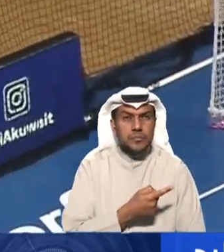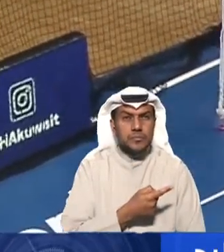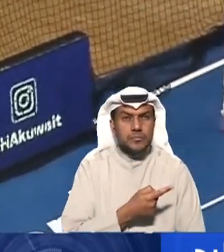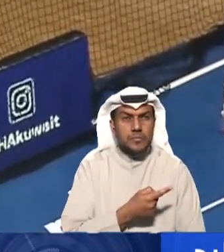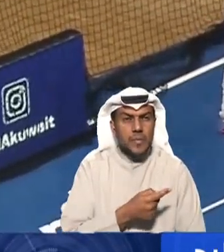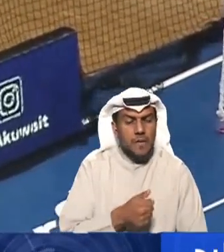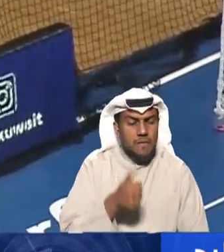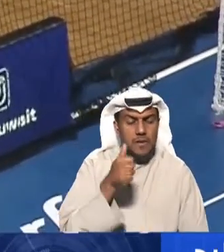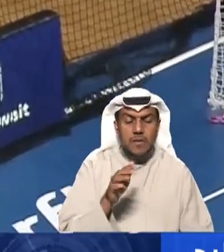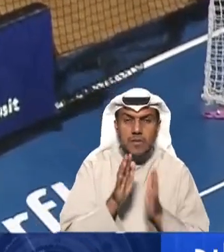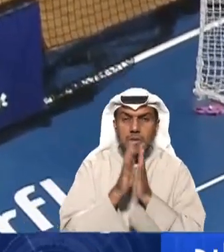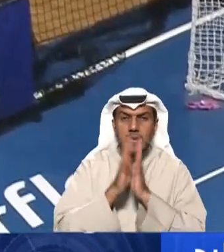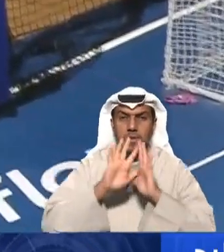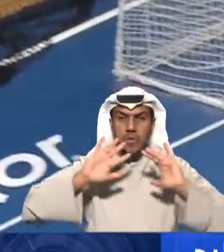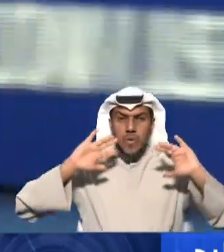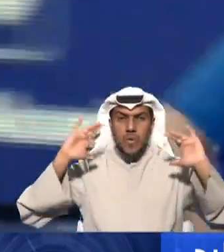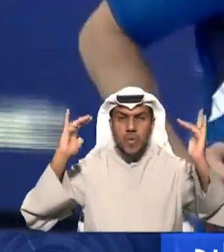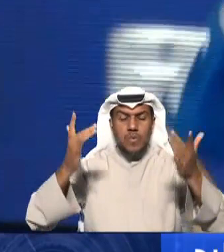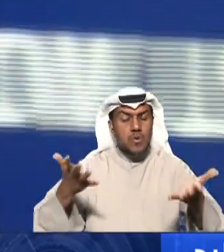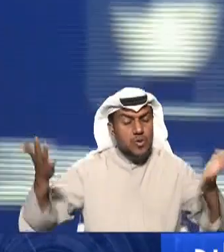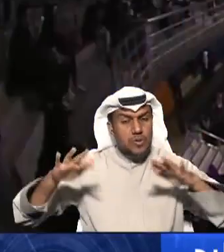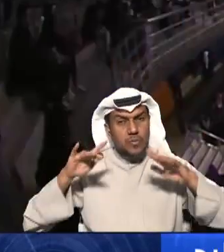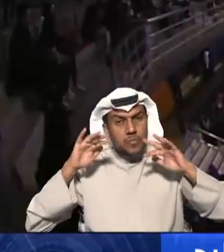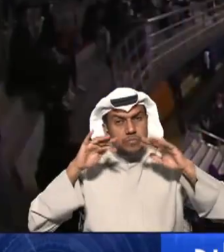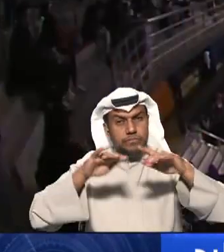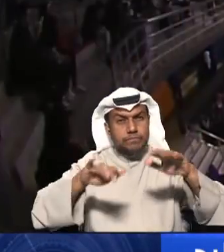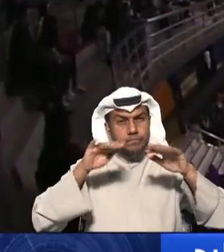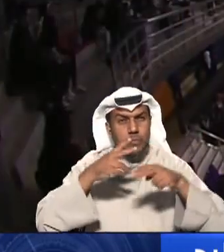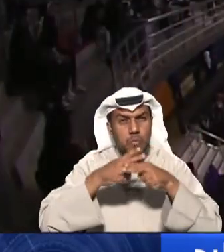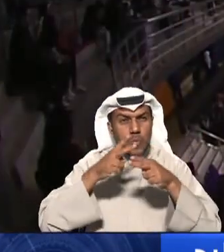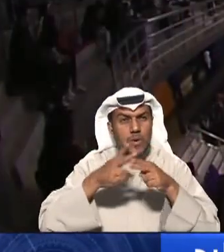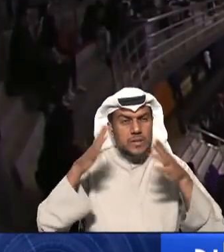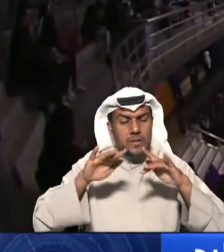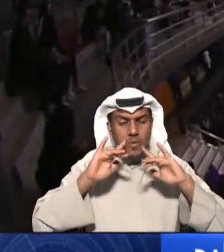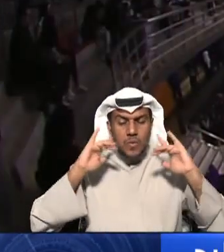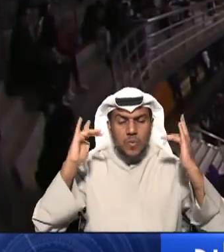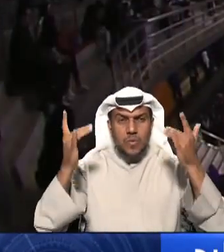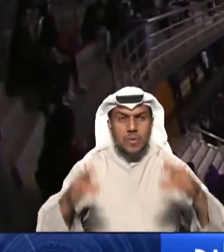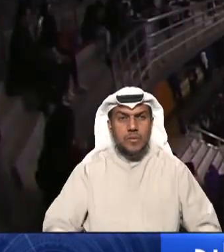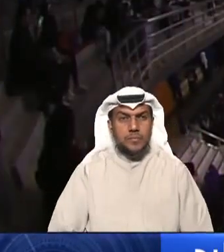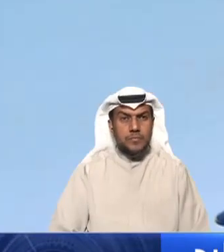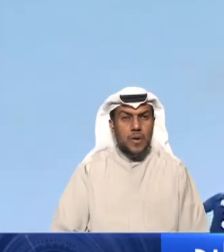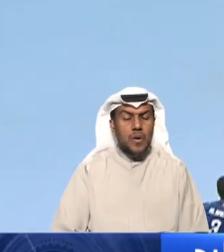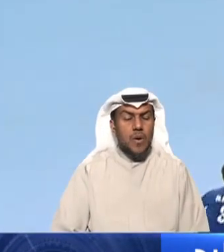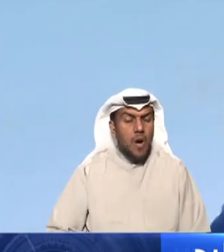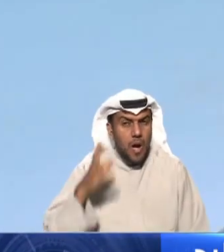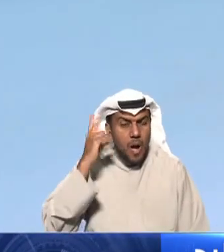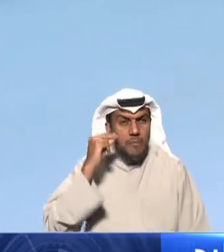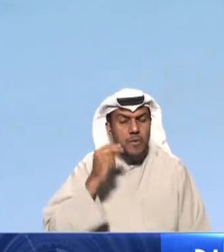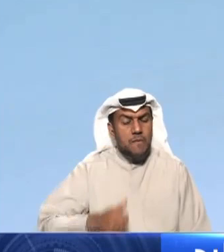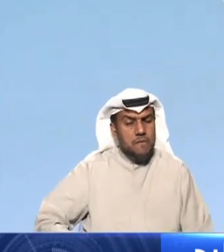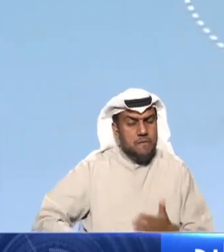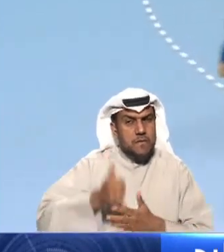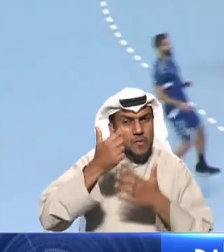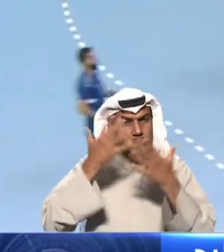حضورا جماهيريا كبيرا مؤازرة لنجوم كرة اليد الكويتية الذين كانوا على الموعد بتحقيق الفوز الكبير